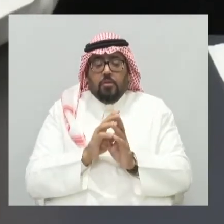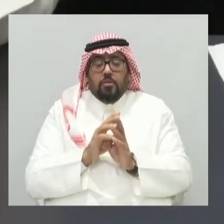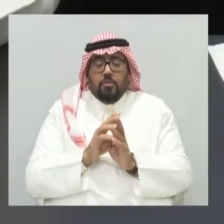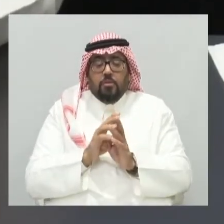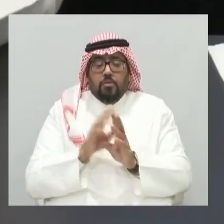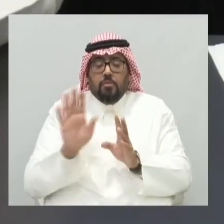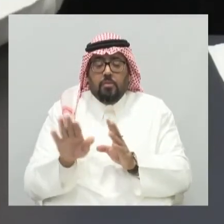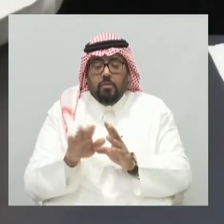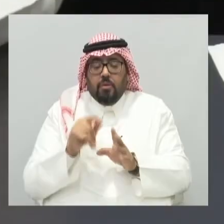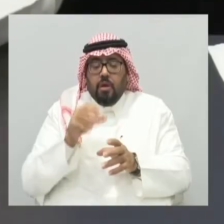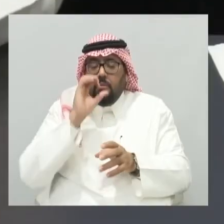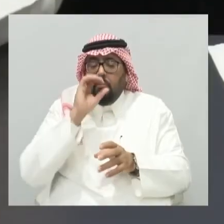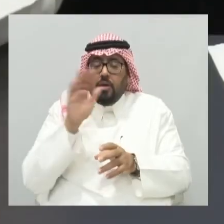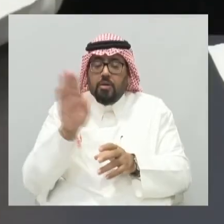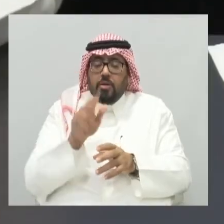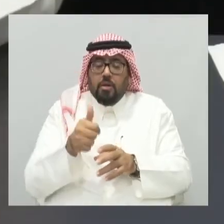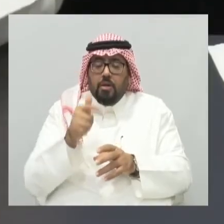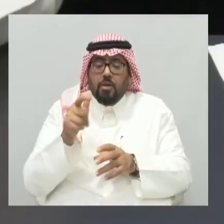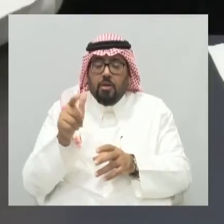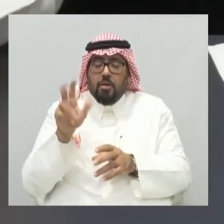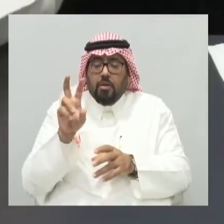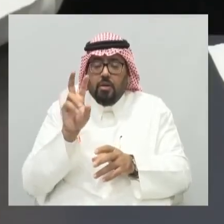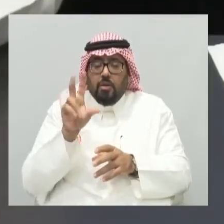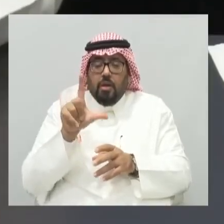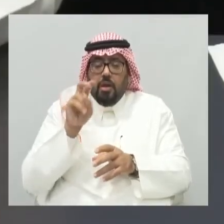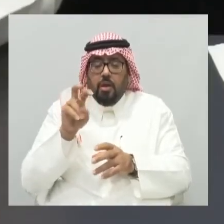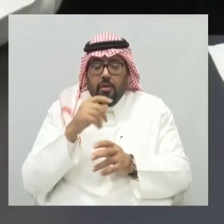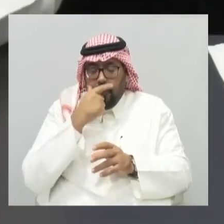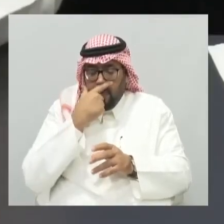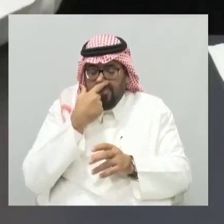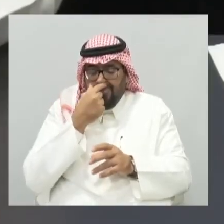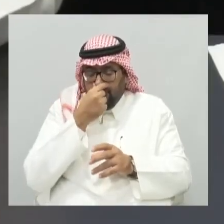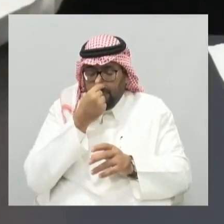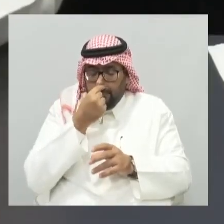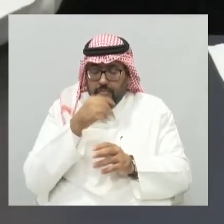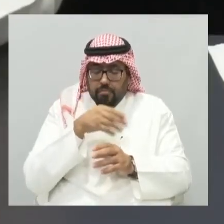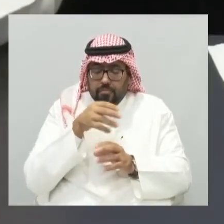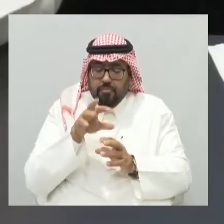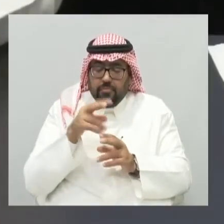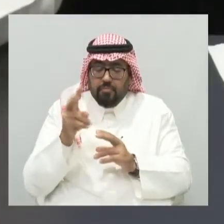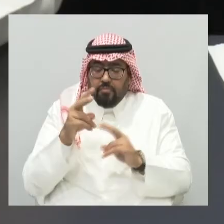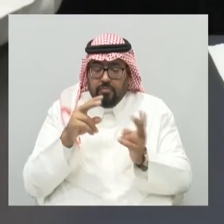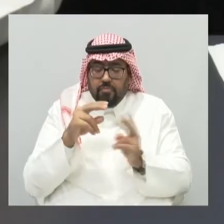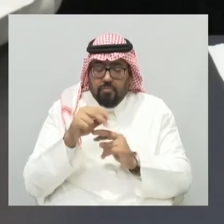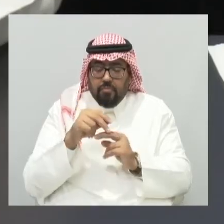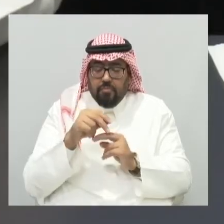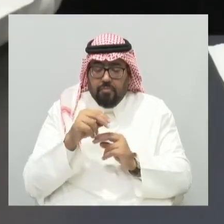المواد الصلبه لكن المواد السائله لا المواد السائله يتغير